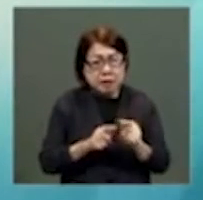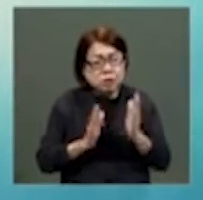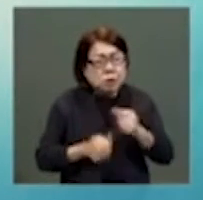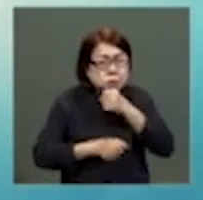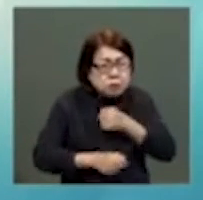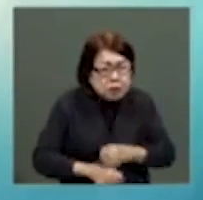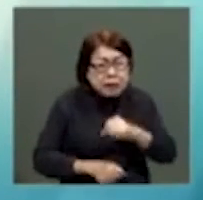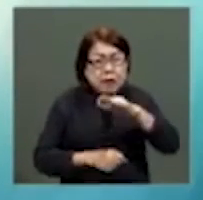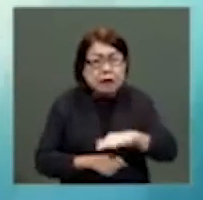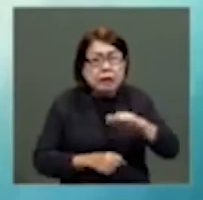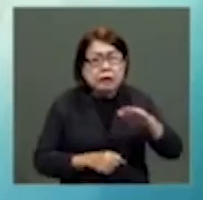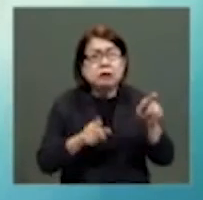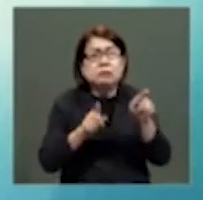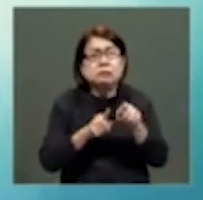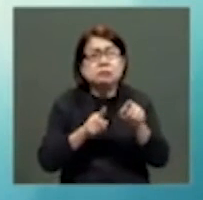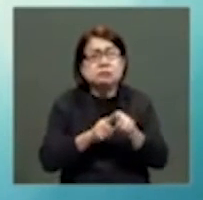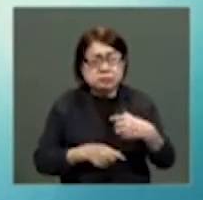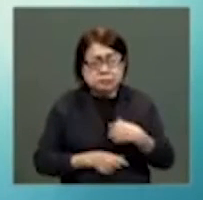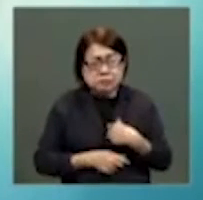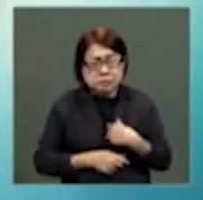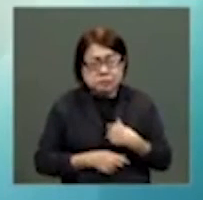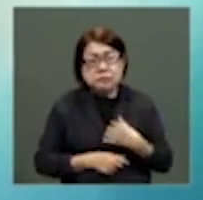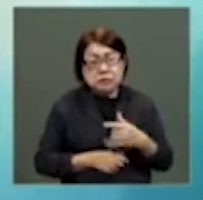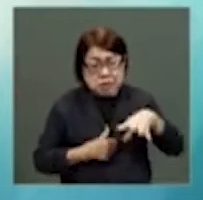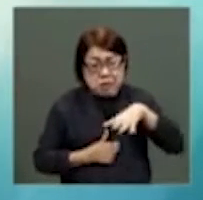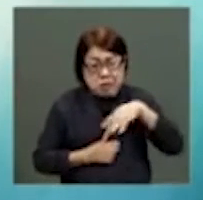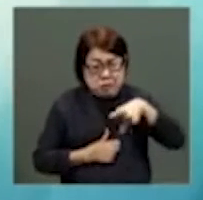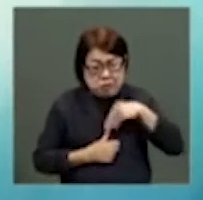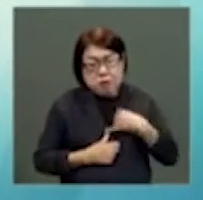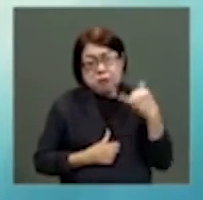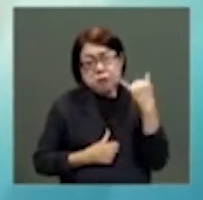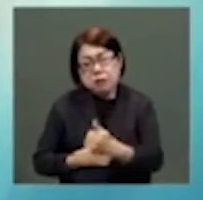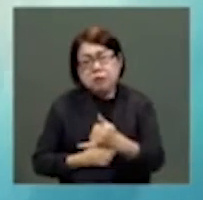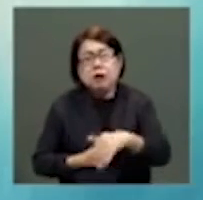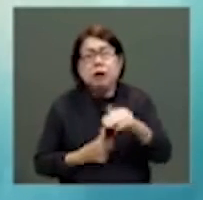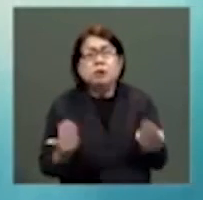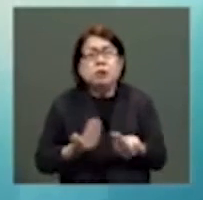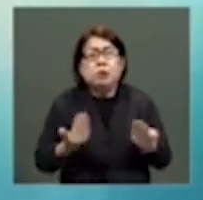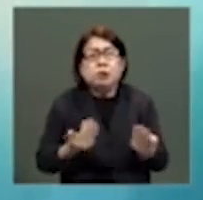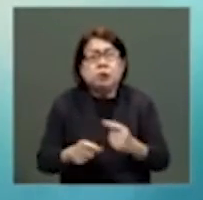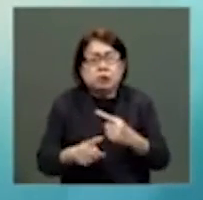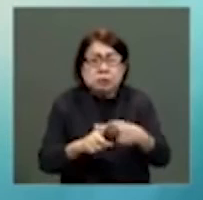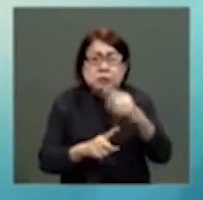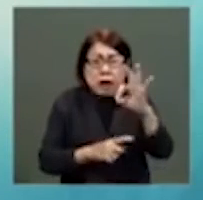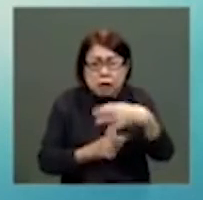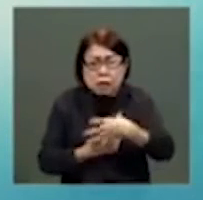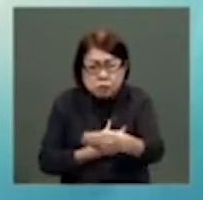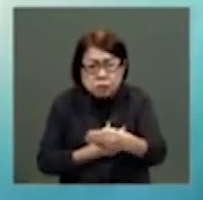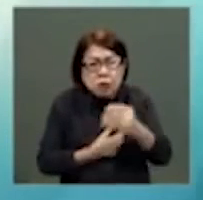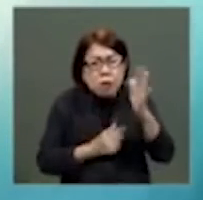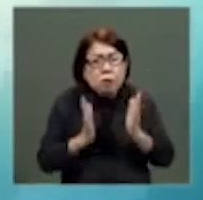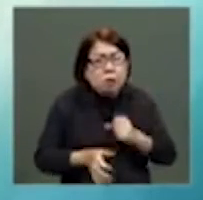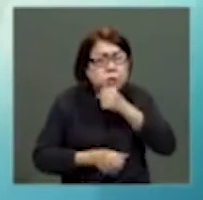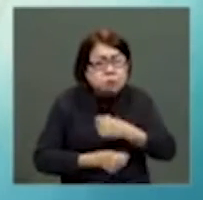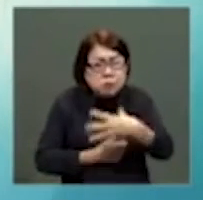ก็จะได้รับเชื้อนี้ไปด้วยนะครับก็จะเห็นนะครับว่าภาพนี้เป็นอย่างไรเนี่ยฮะเนี่ยฮะ9เดือนอยู่ตร